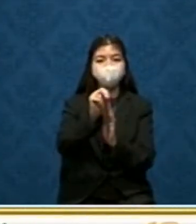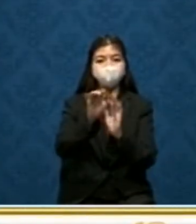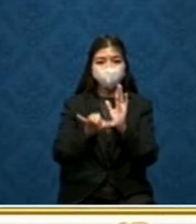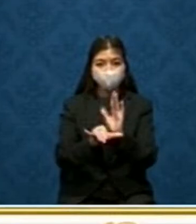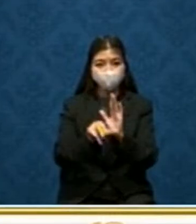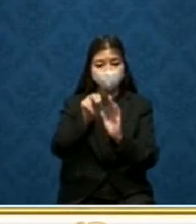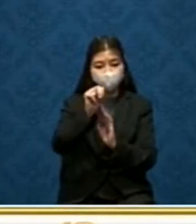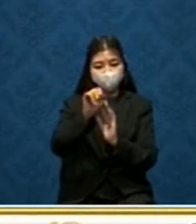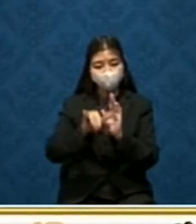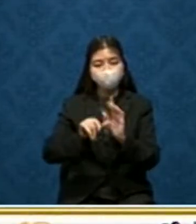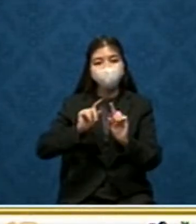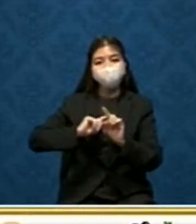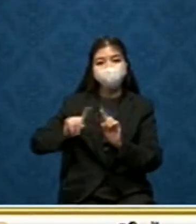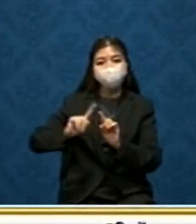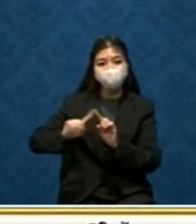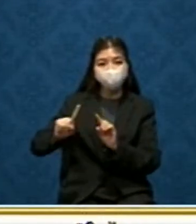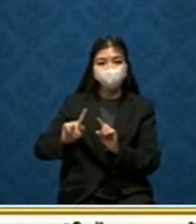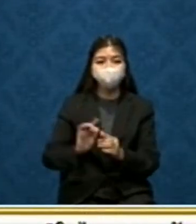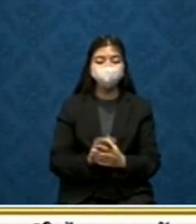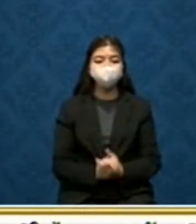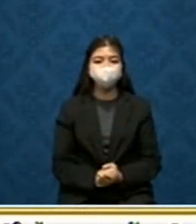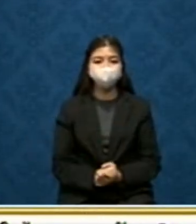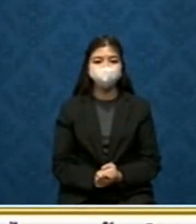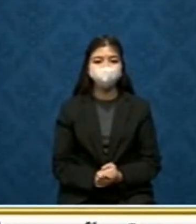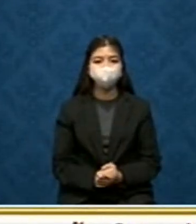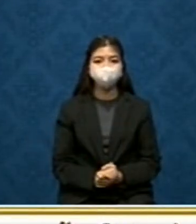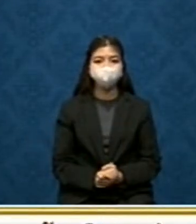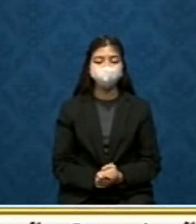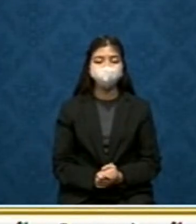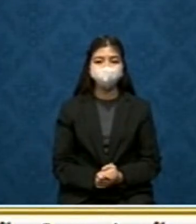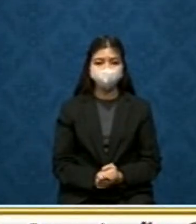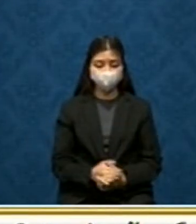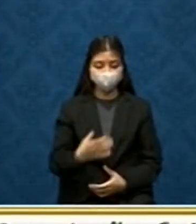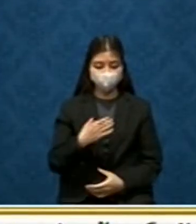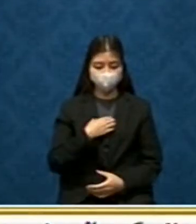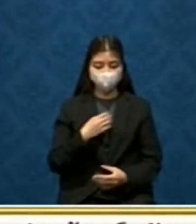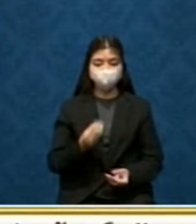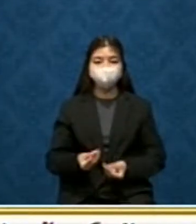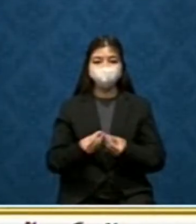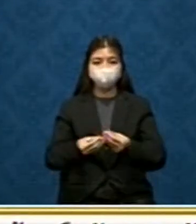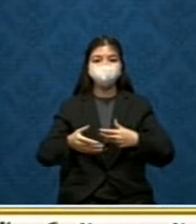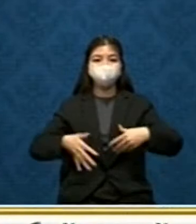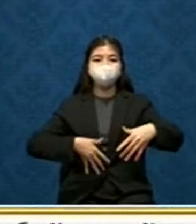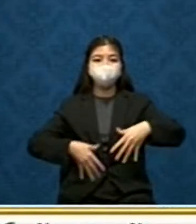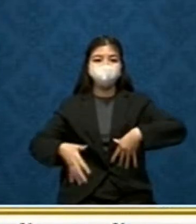ายเนี่ยคือผมอยากให้พnaden้ไรจสนได้ดู